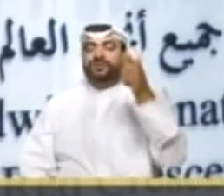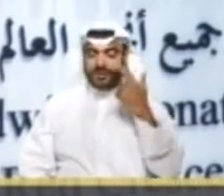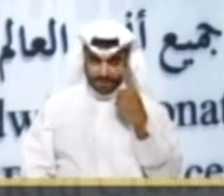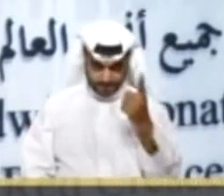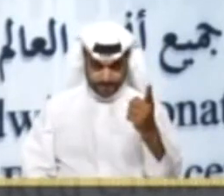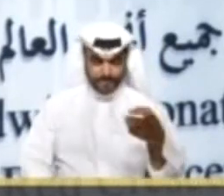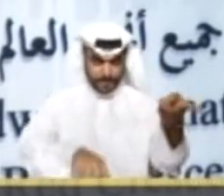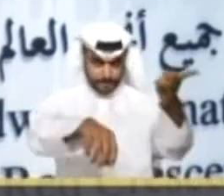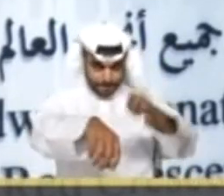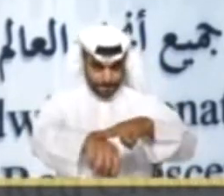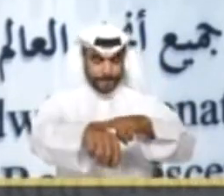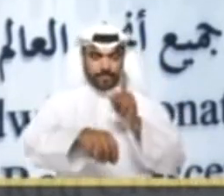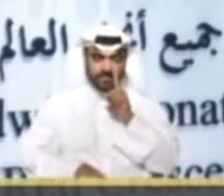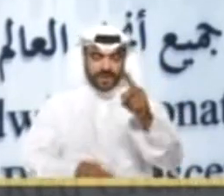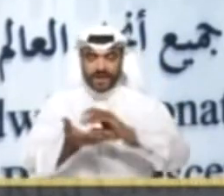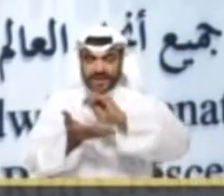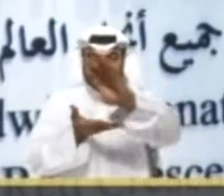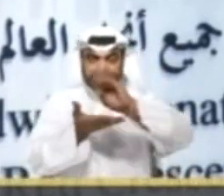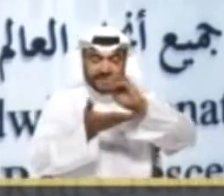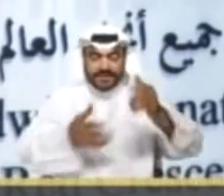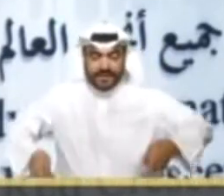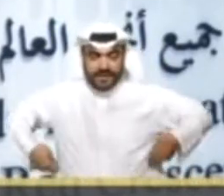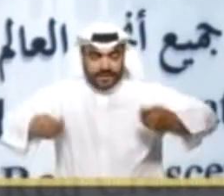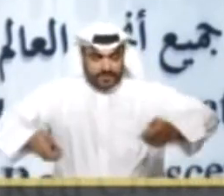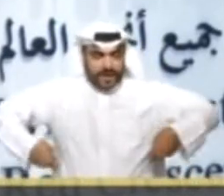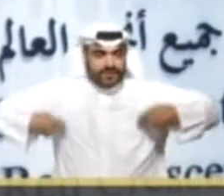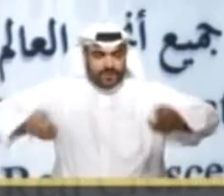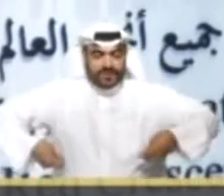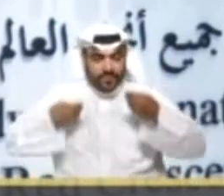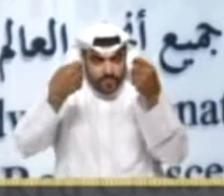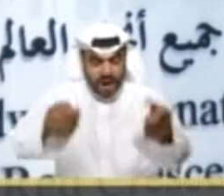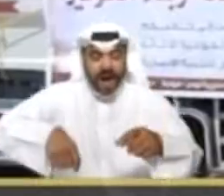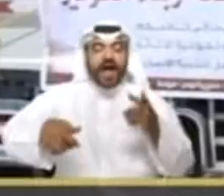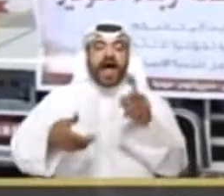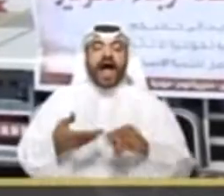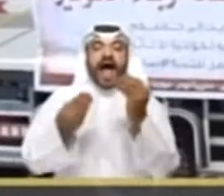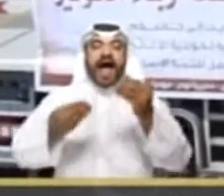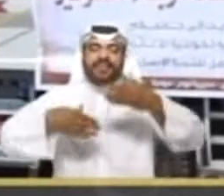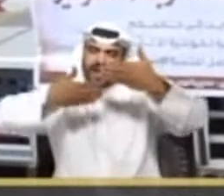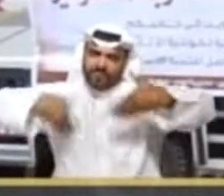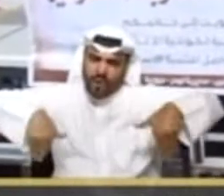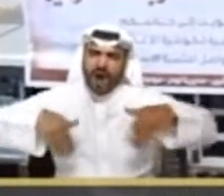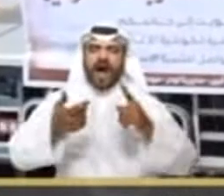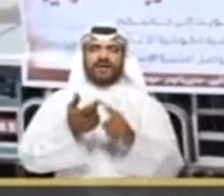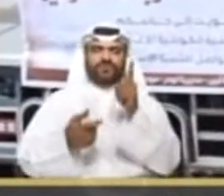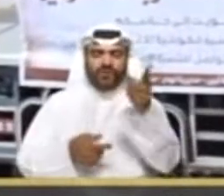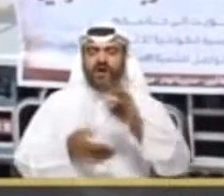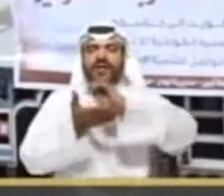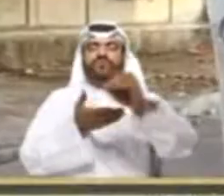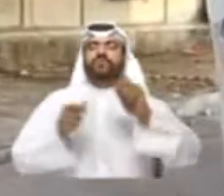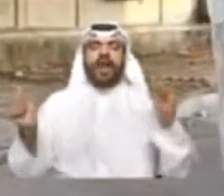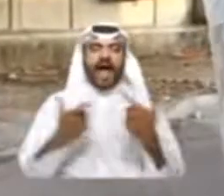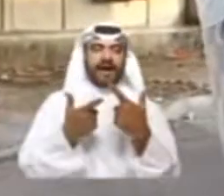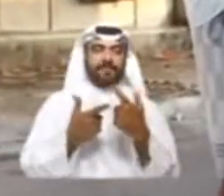أدوات من الويلشيرات، الكراسي المتحركة والعكازات حق الجرحى. بصمات إنسانية مشرقة